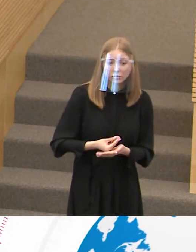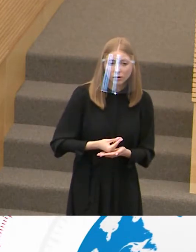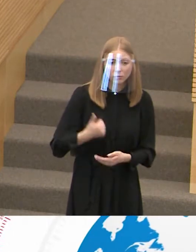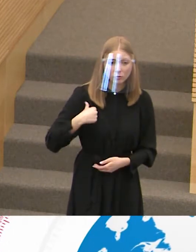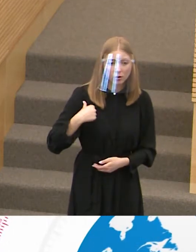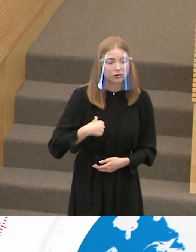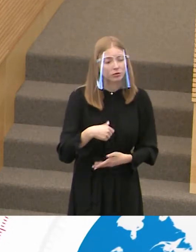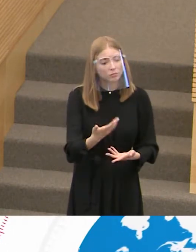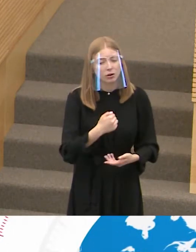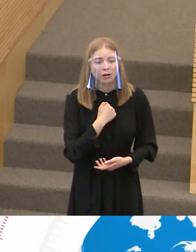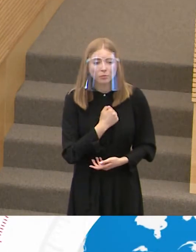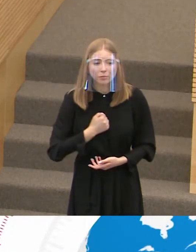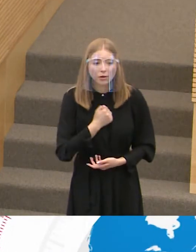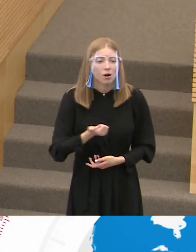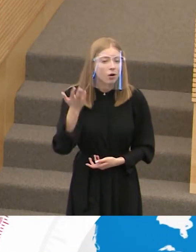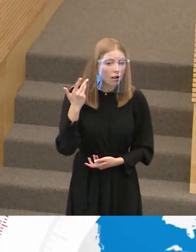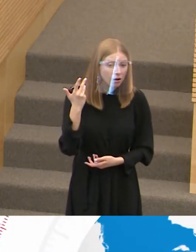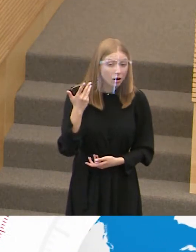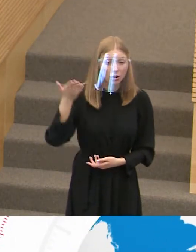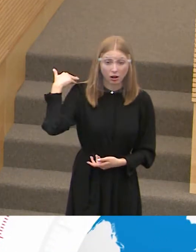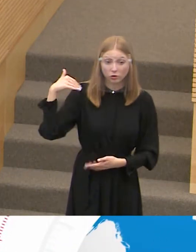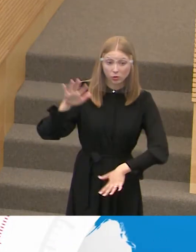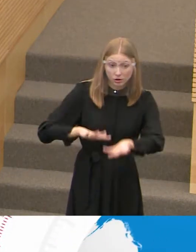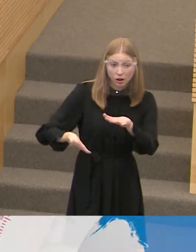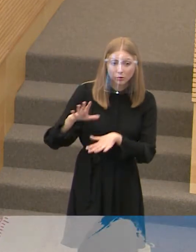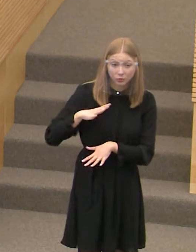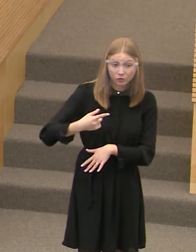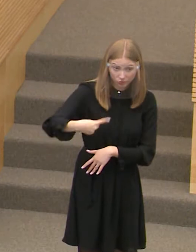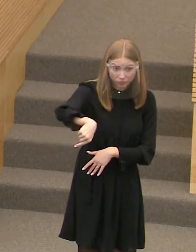Ar sąjūdžio laikais bijojame jų balsu?